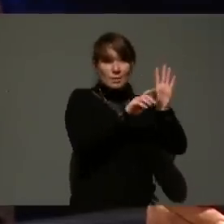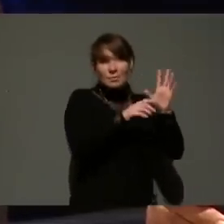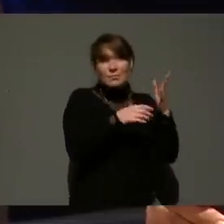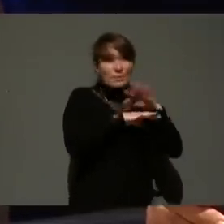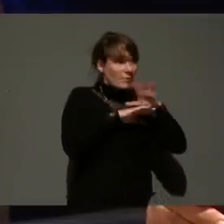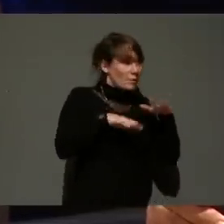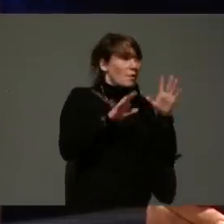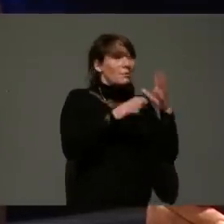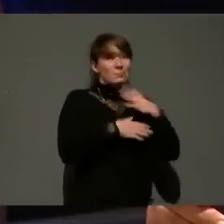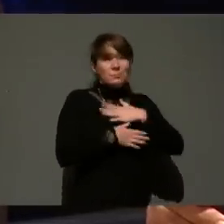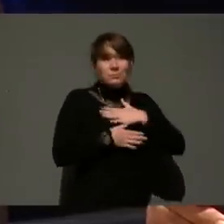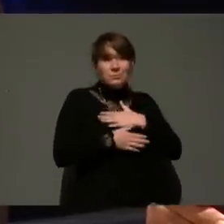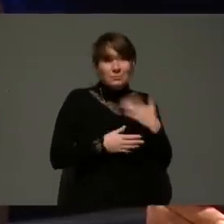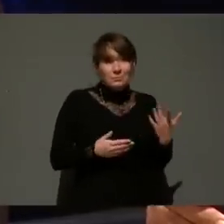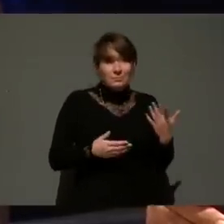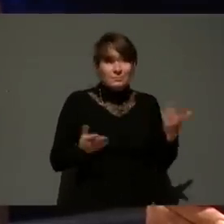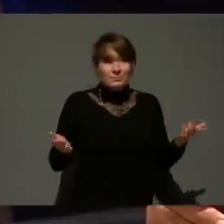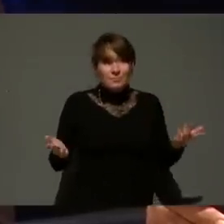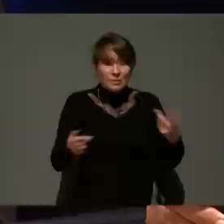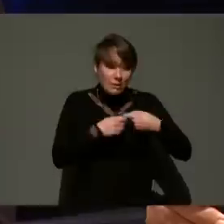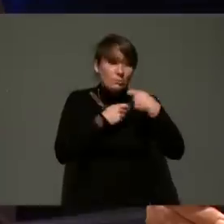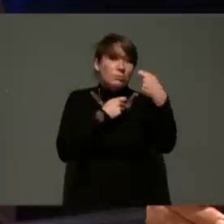finalement, ce plaisir, il est vraiment...